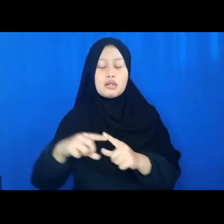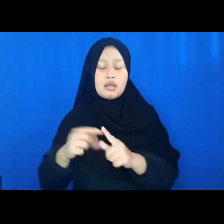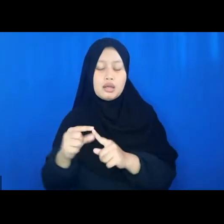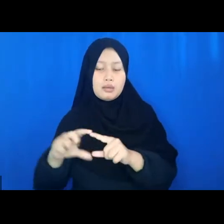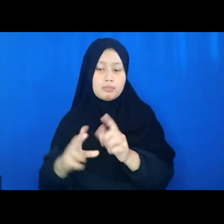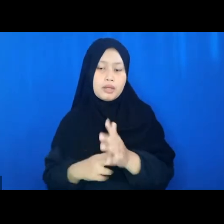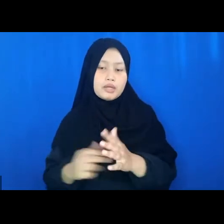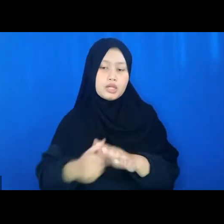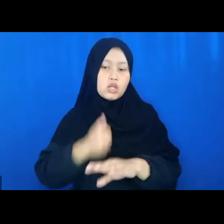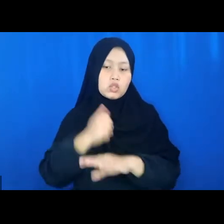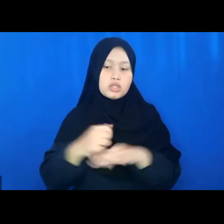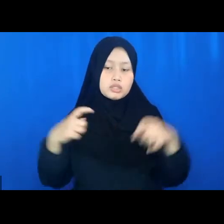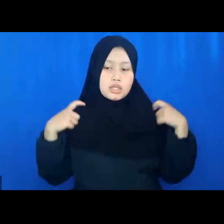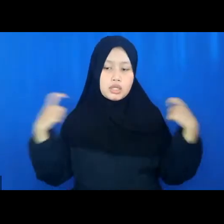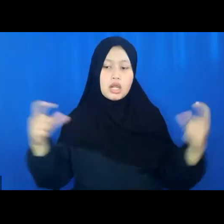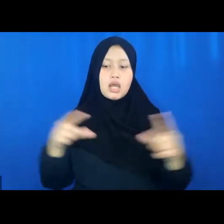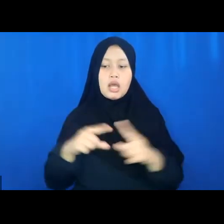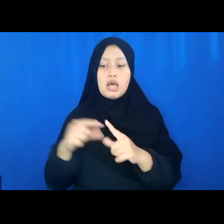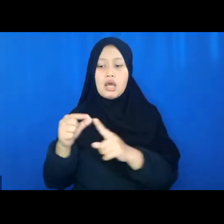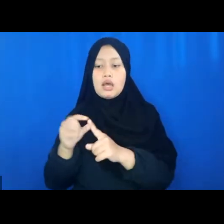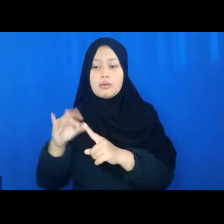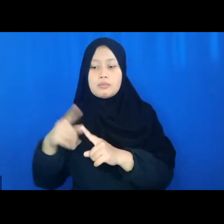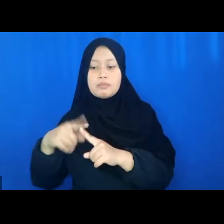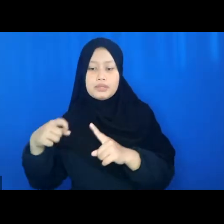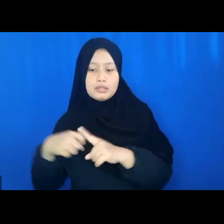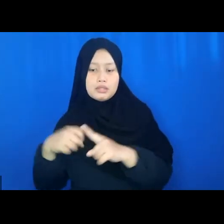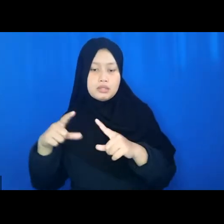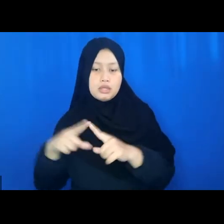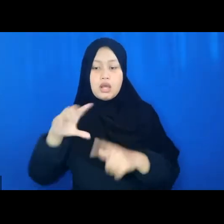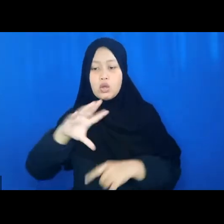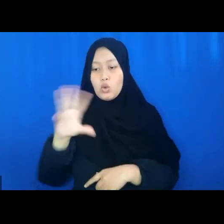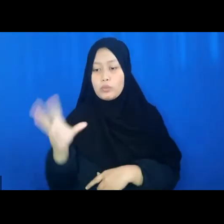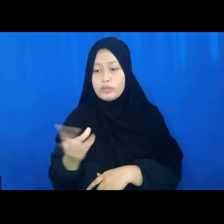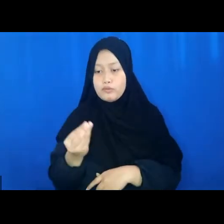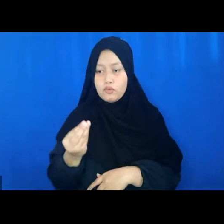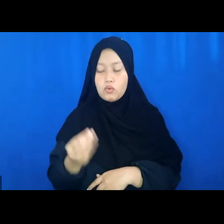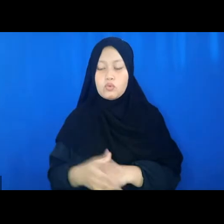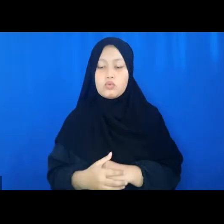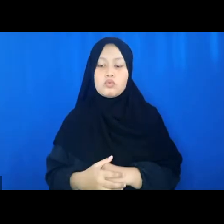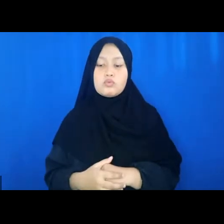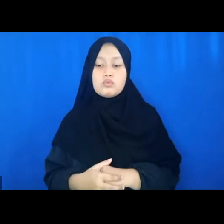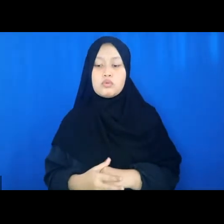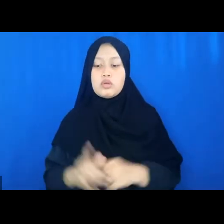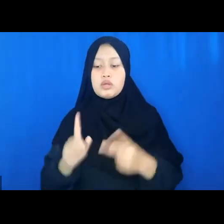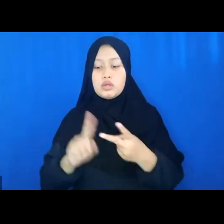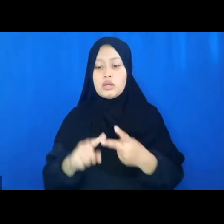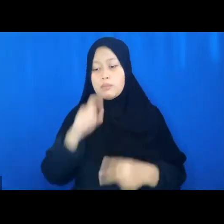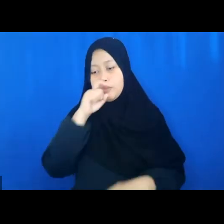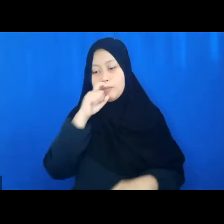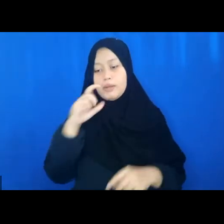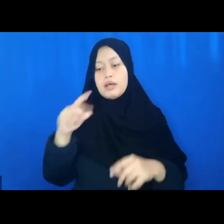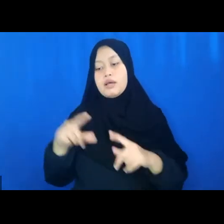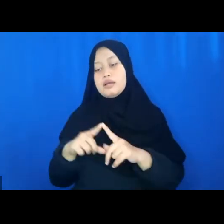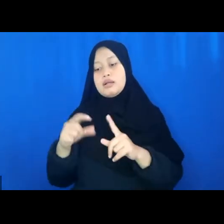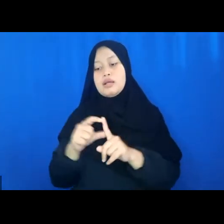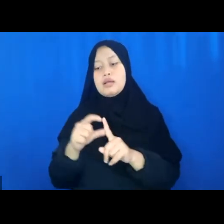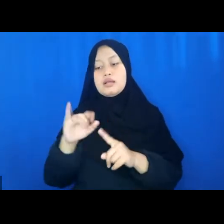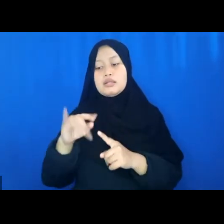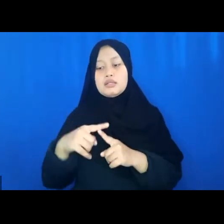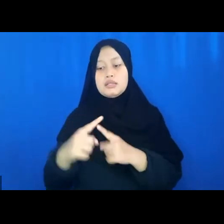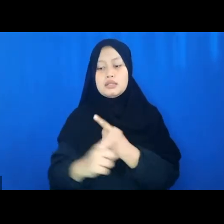Informatika Kementerian komunikasi dan Informatika Republik Indonesia kemudian ada Bapak Raditya Kosasih